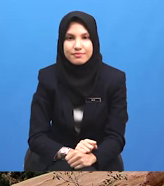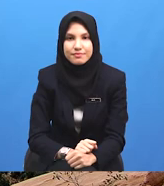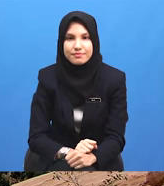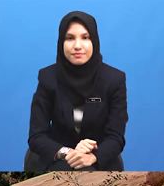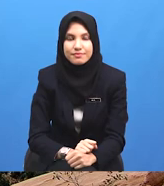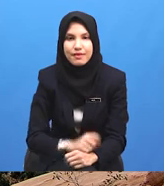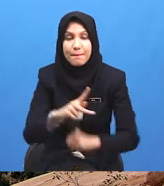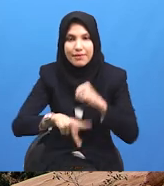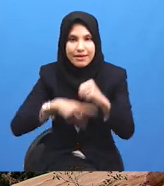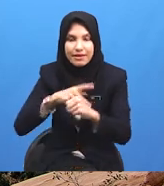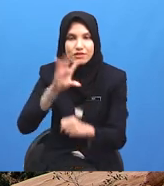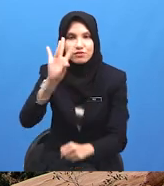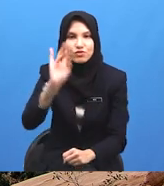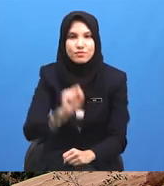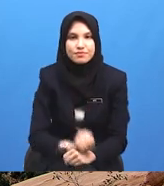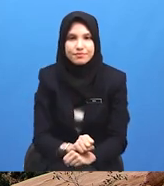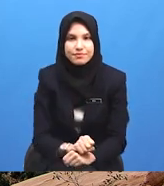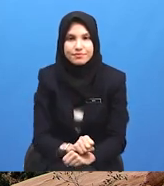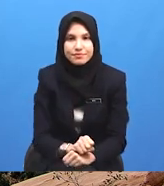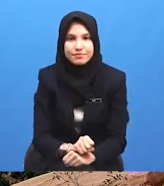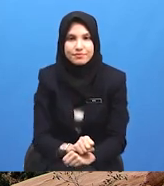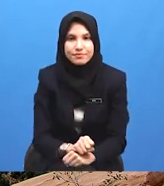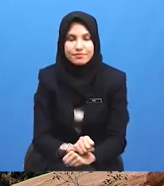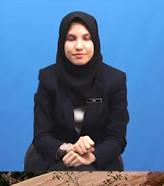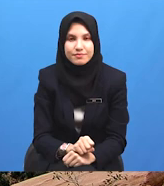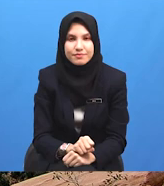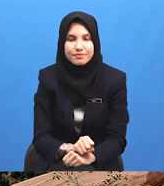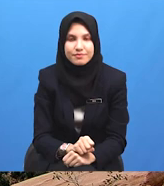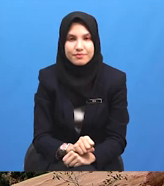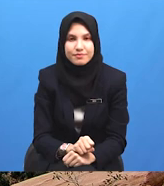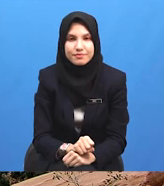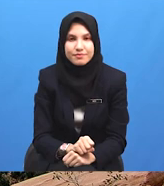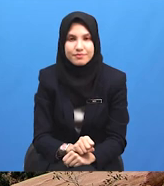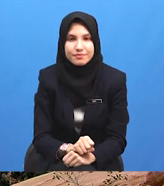Planet ketujuh ialah planet